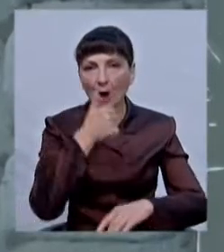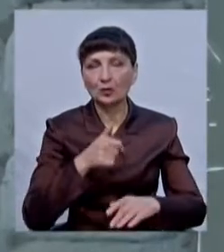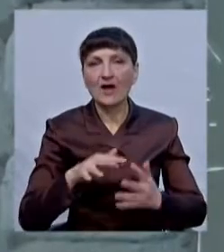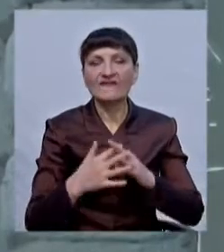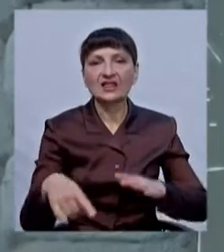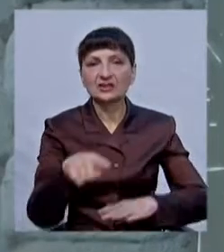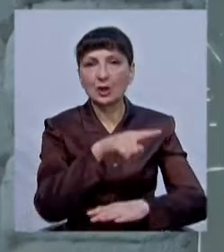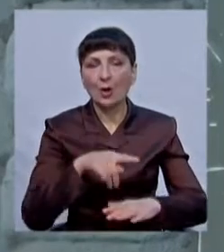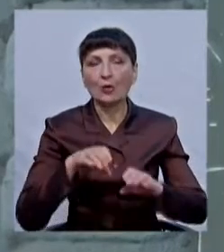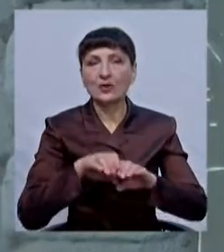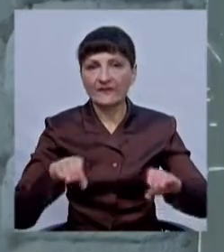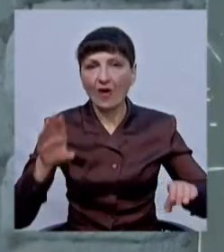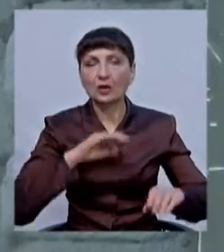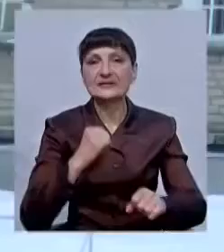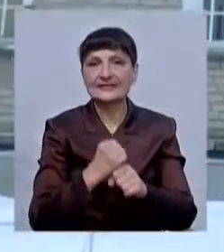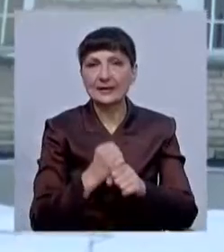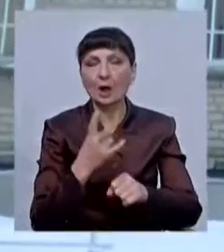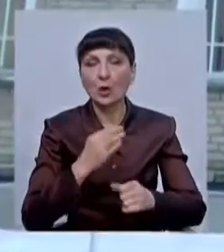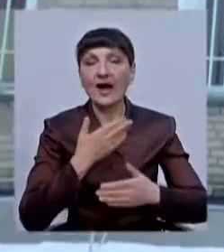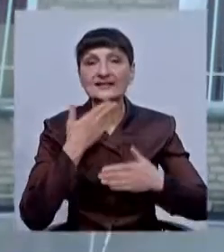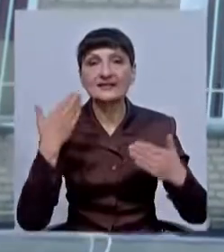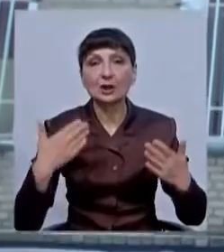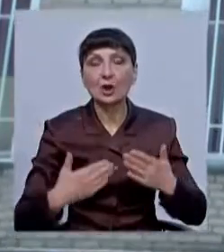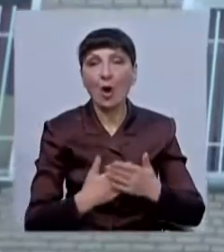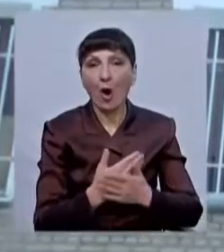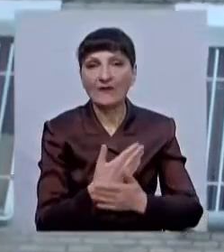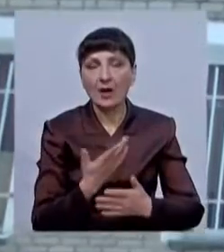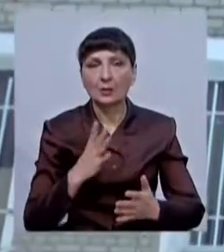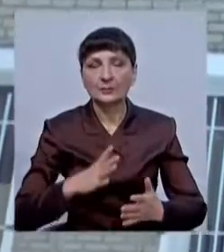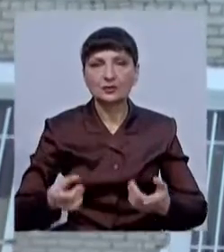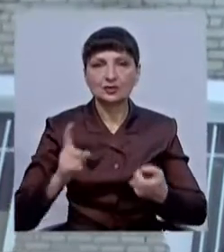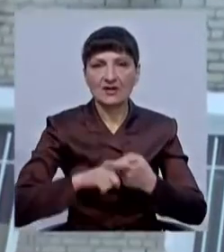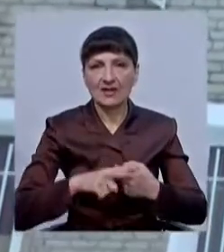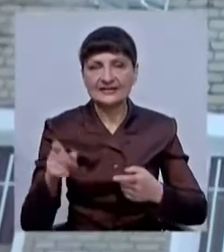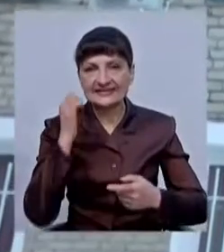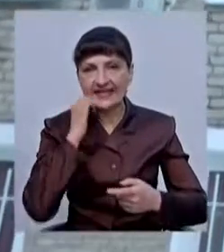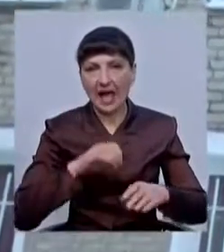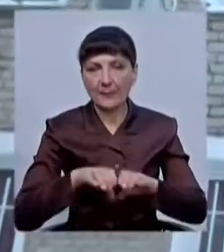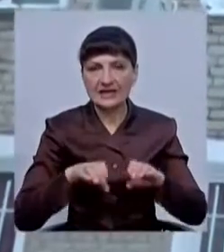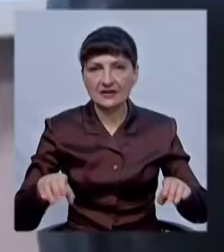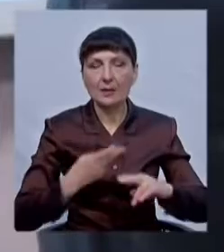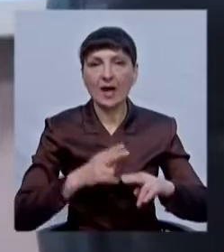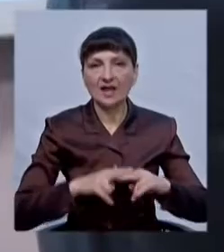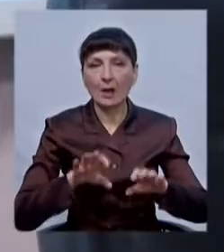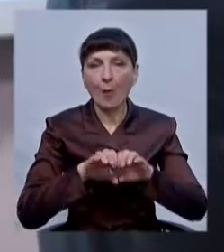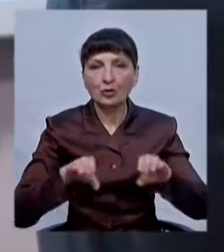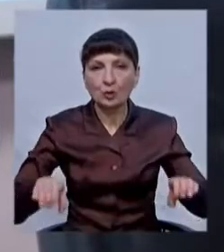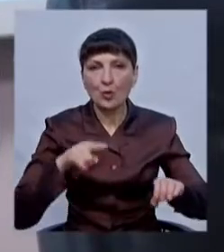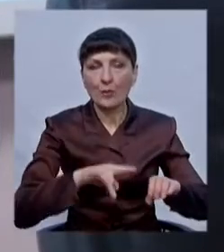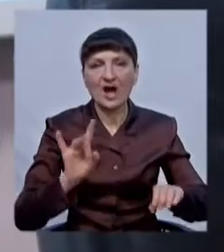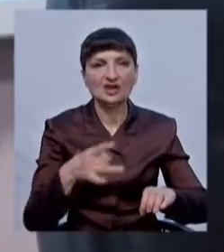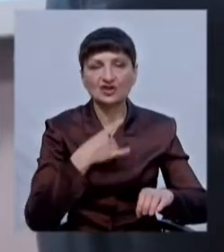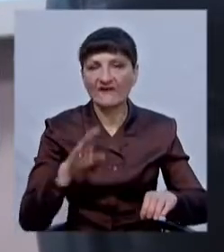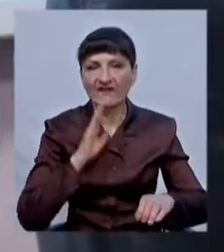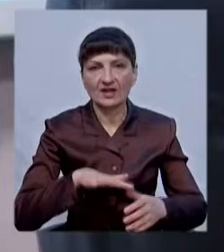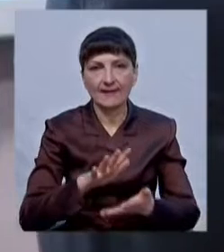населенном пункте проложили водопровод. Однако из-за отсутствия новой пришлось подключиться к аварийной магистрали. Поэтому по трубам бежит непригодная